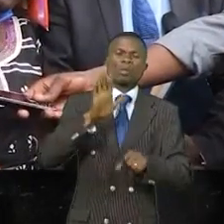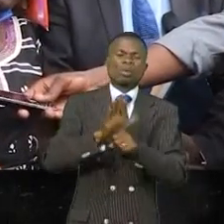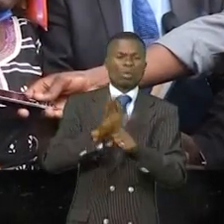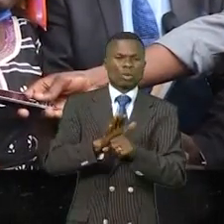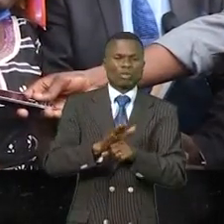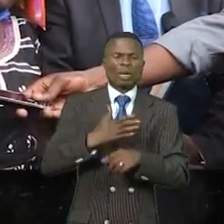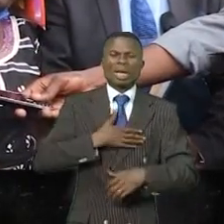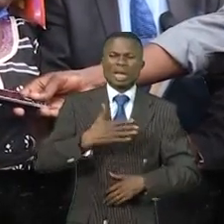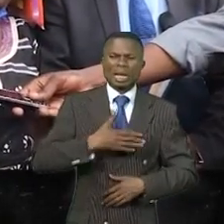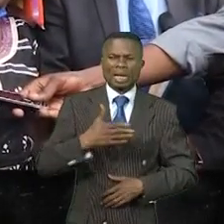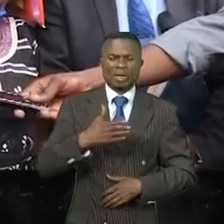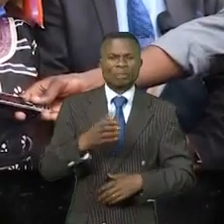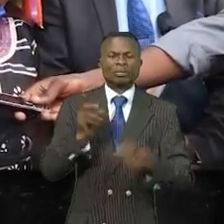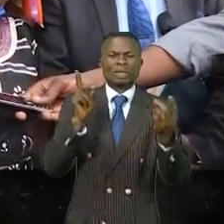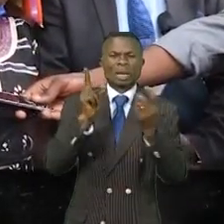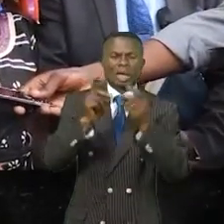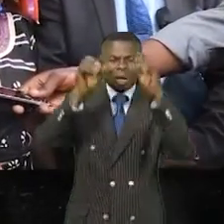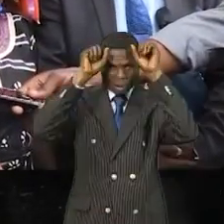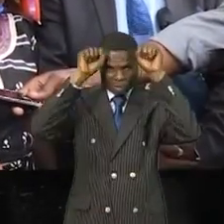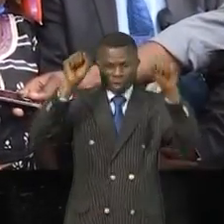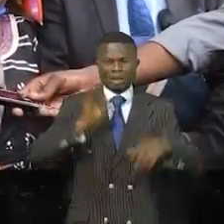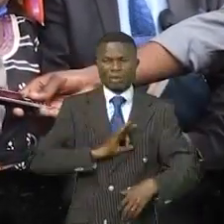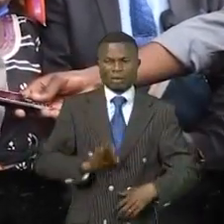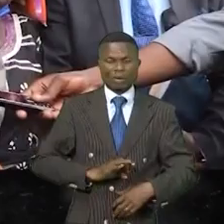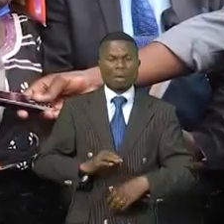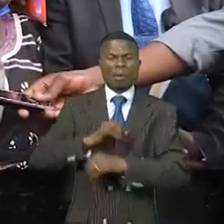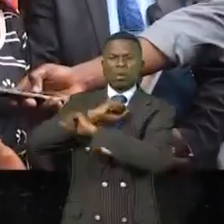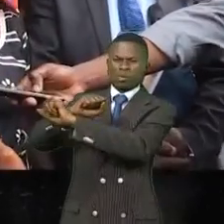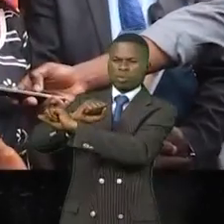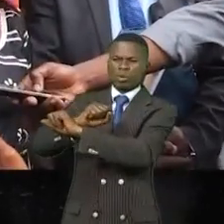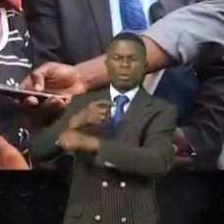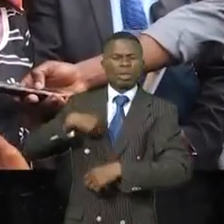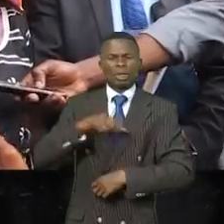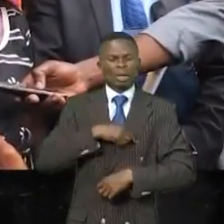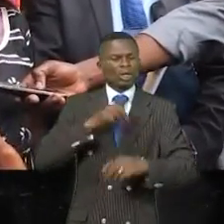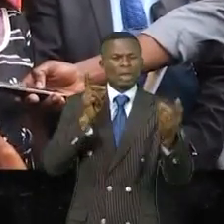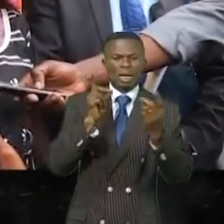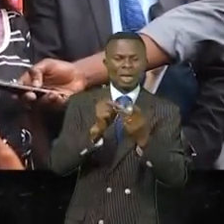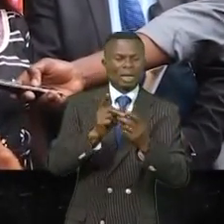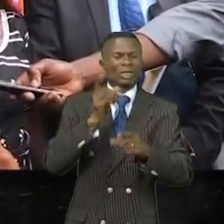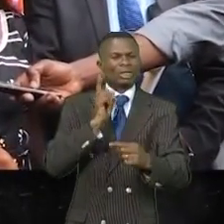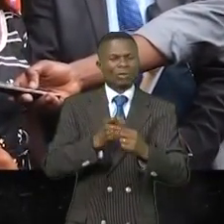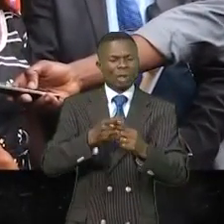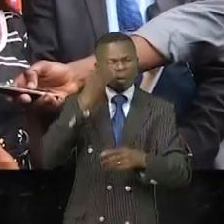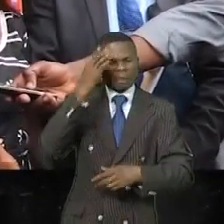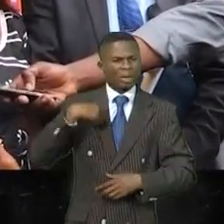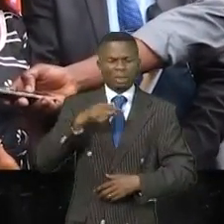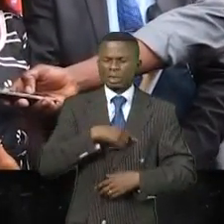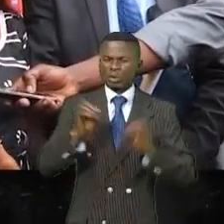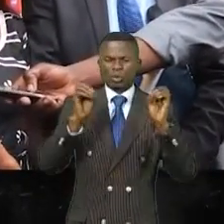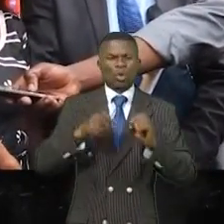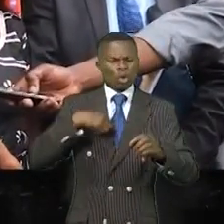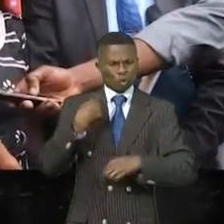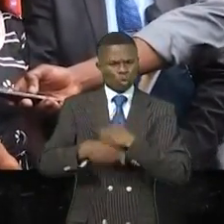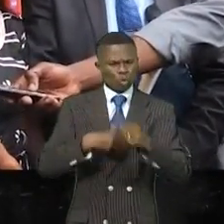reprises d'atteindre le chef de l'État. Il y a une barrière quelque part. Personne ne fait allusion à ceux qui ont fait